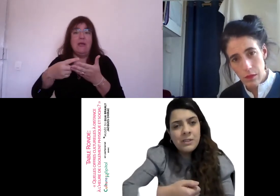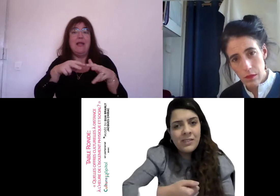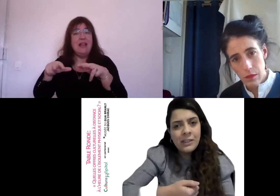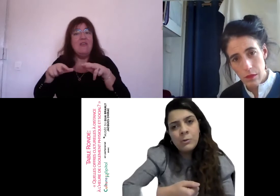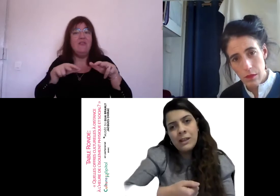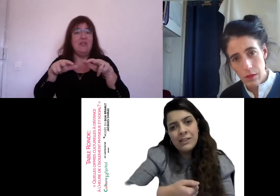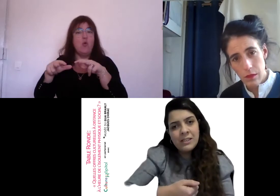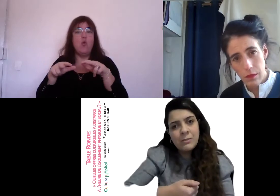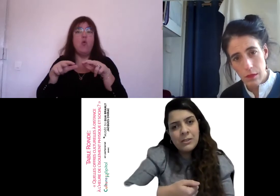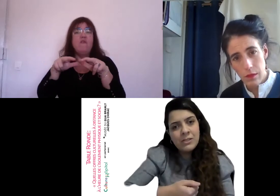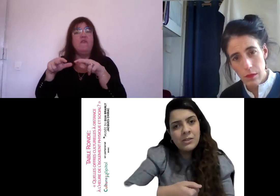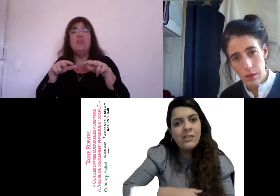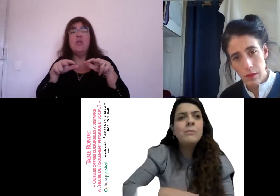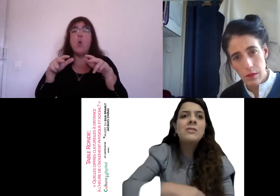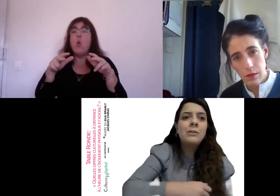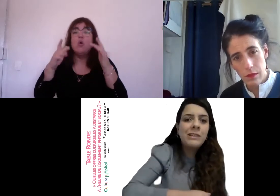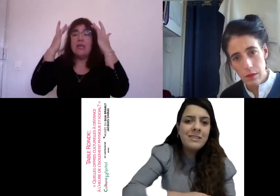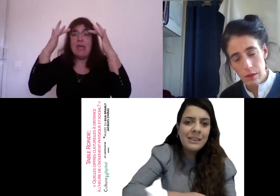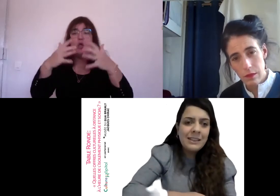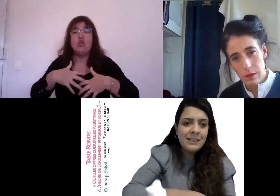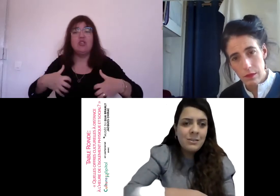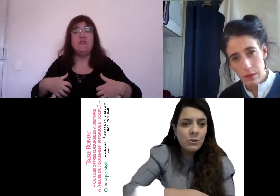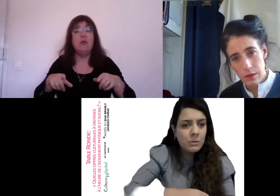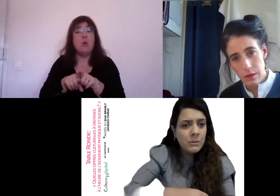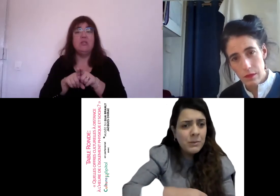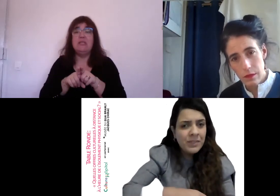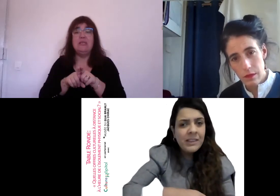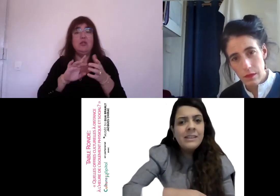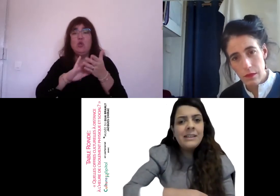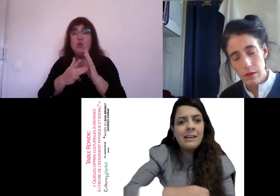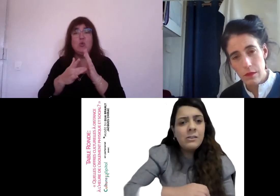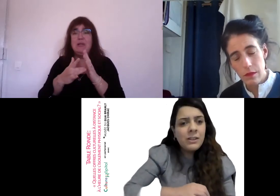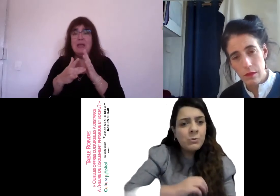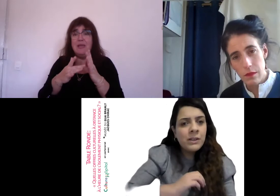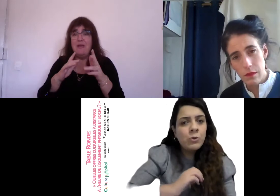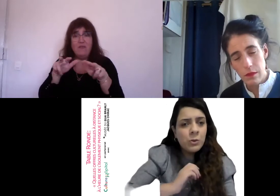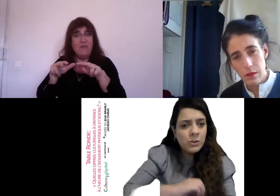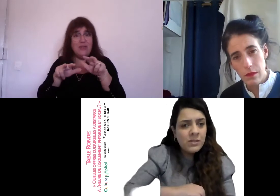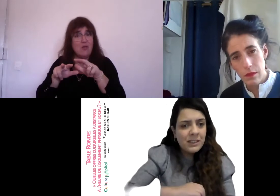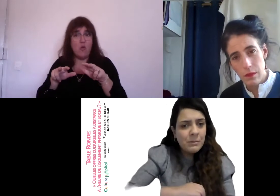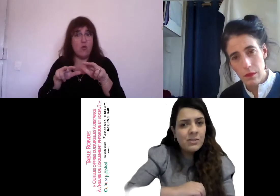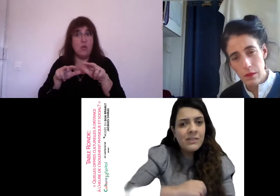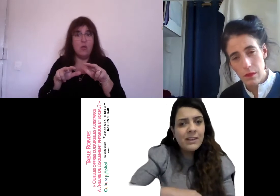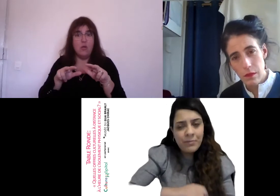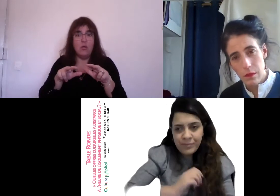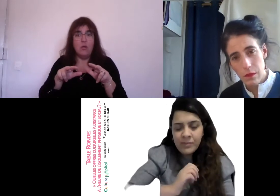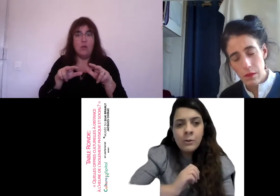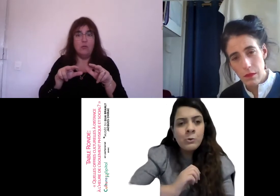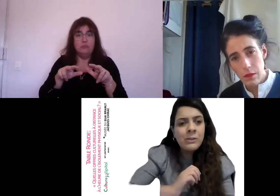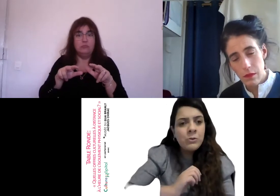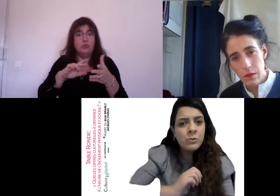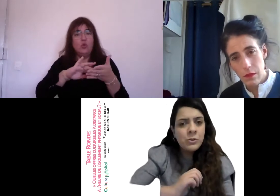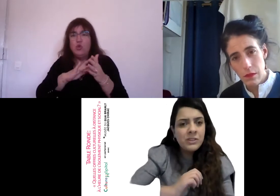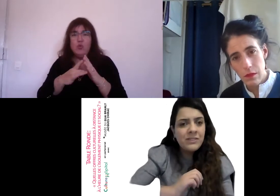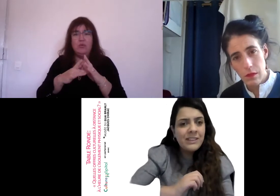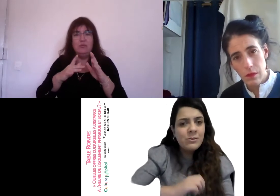les petites vidéos, là, des expériences scientifiques, mais aussi toutes les séries qui existent sur le blog. Et là, en fait, on a tout retranscrit parce qu'avec toutes